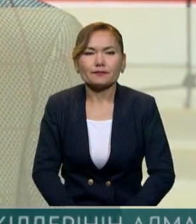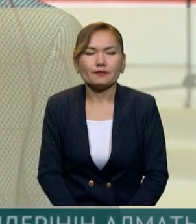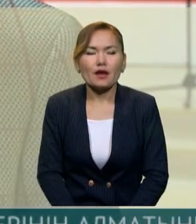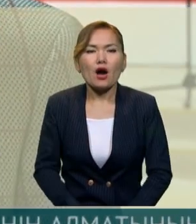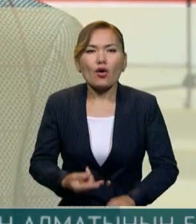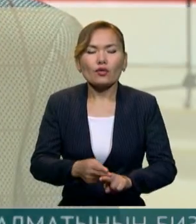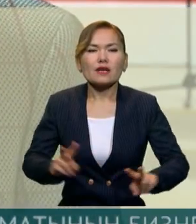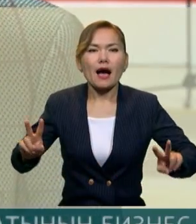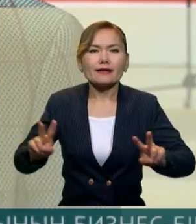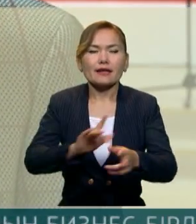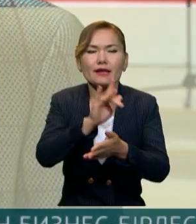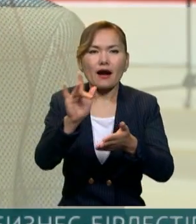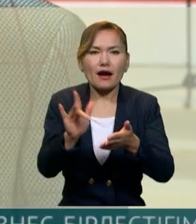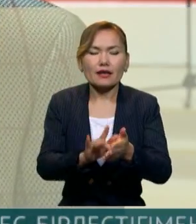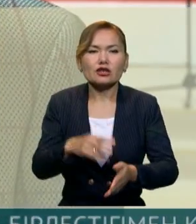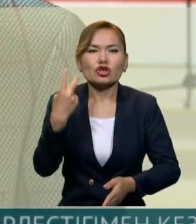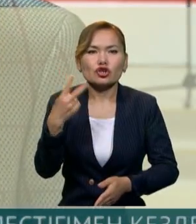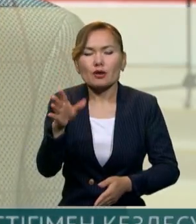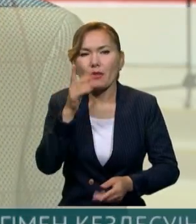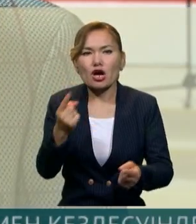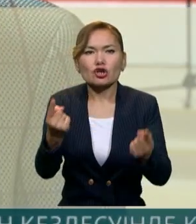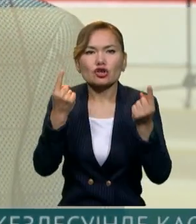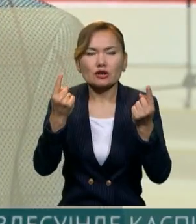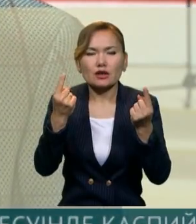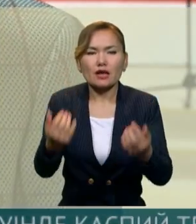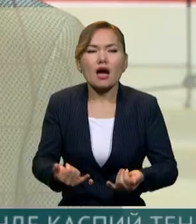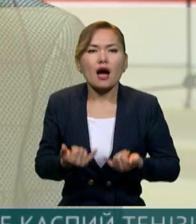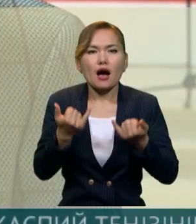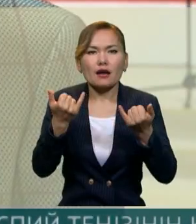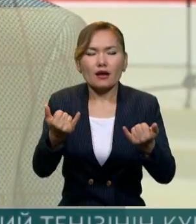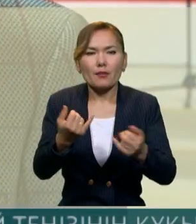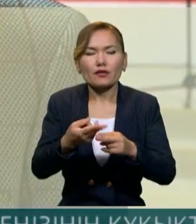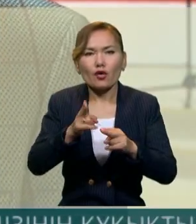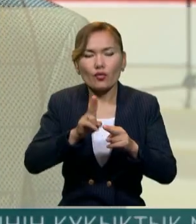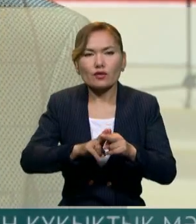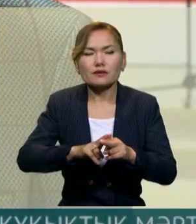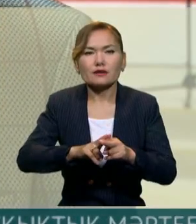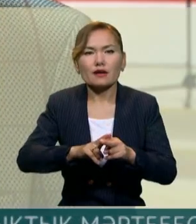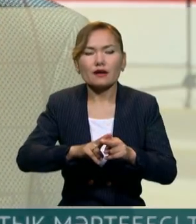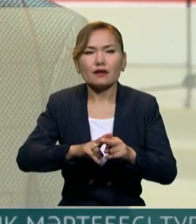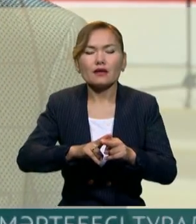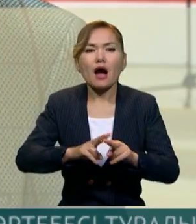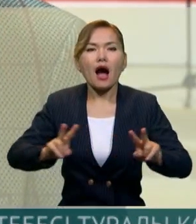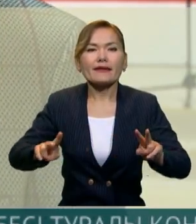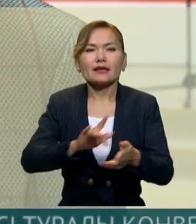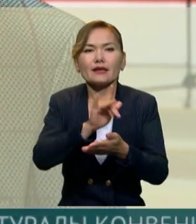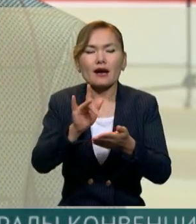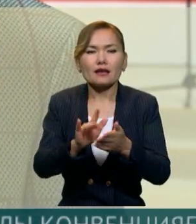мінекей мақсатқа алып отырып, оның үстіне елбасымыздың рухани жаңғыру бағдарламасын жүзеге асыру мақсатында осы